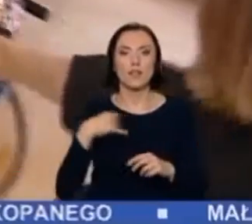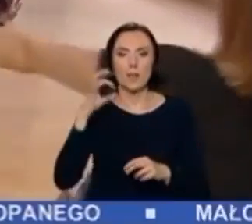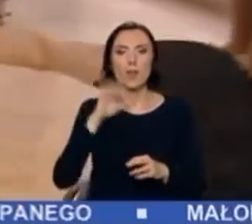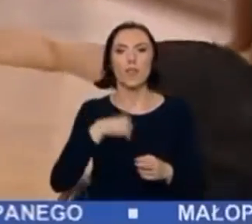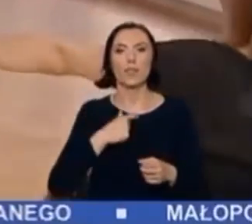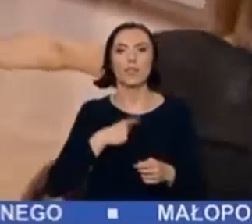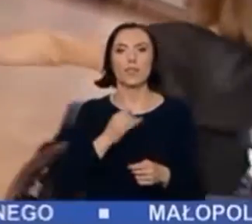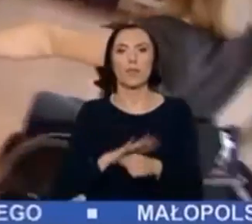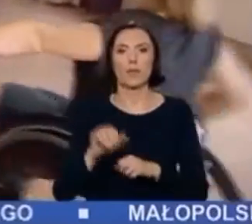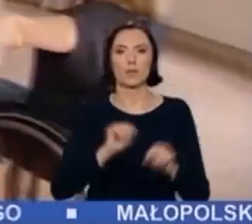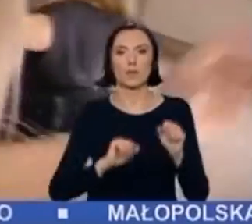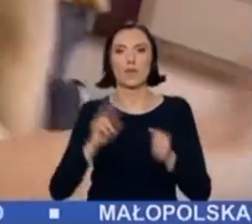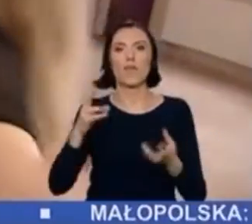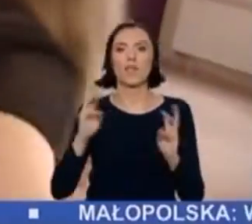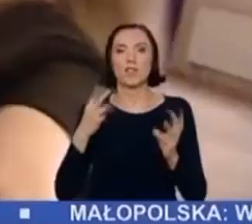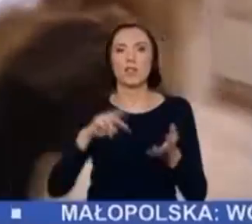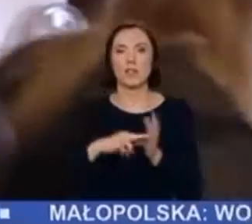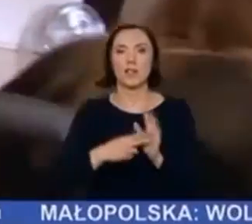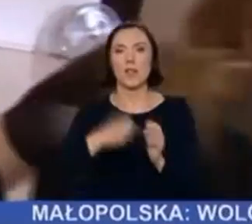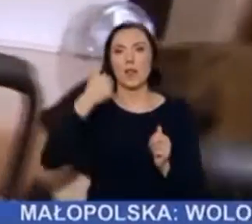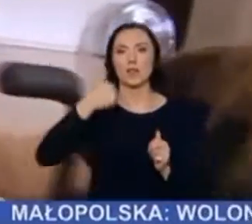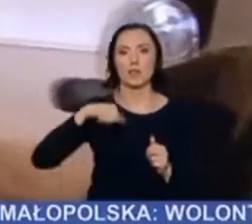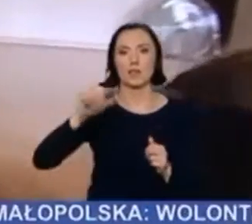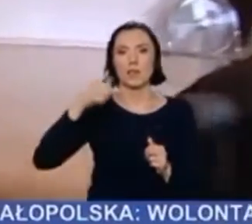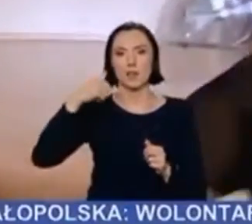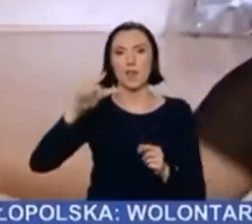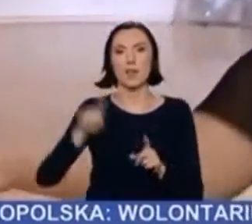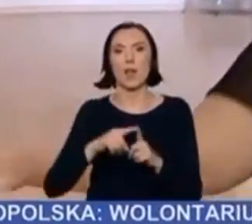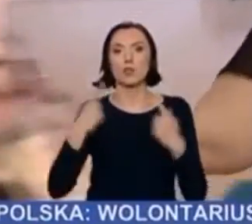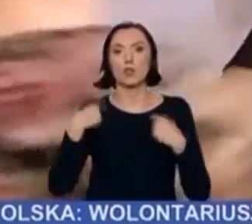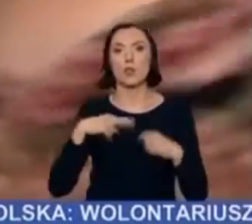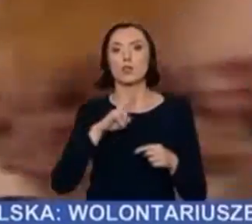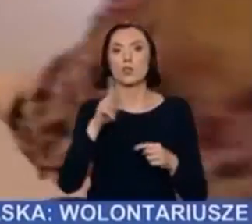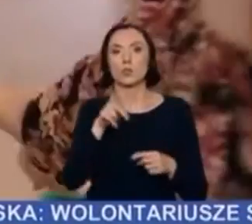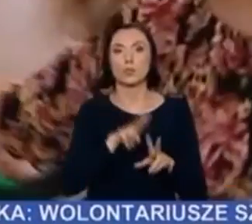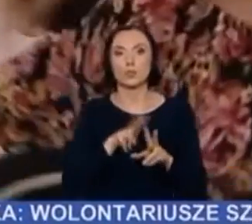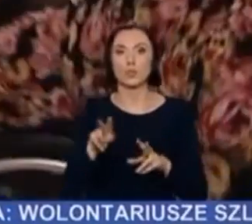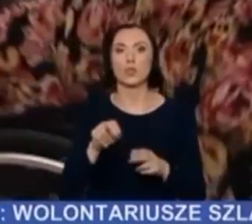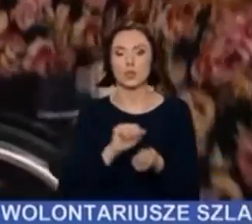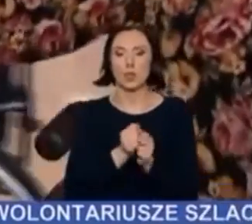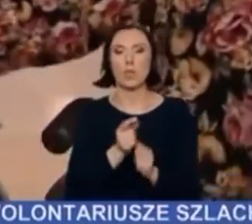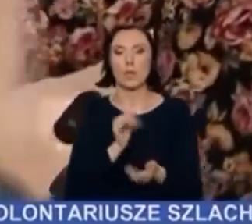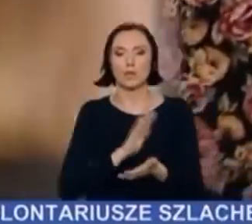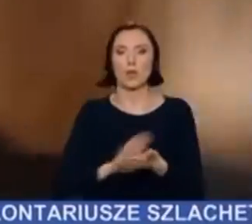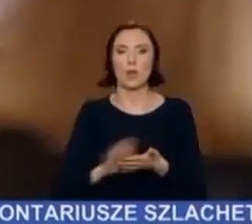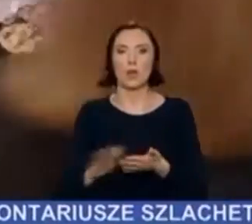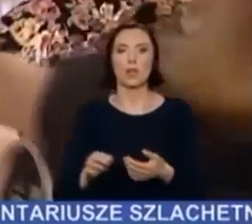niepełnosprawna. Warsztaty taneczne prowadzone są raz w tygodniu. Dla osób, które biorą w nich udział, są bezpłatne.